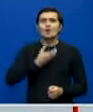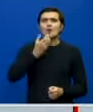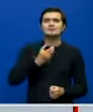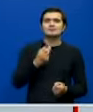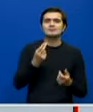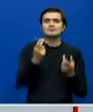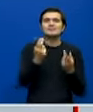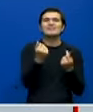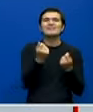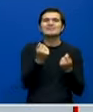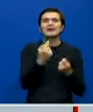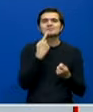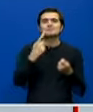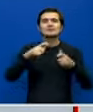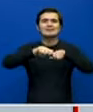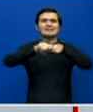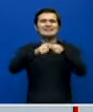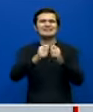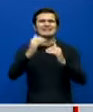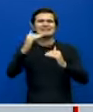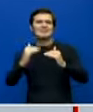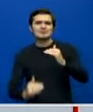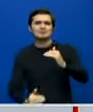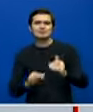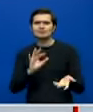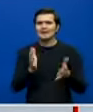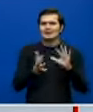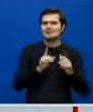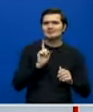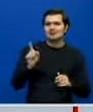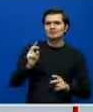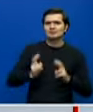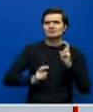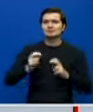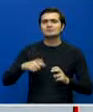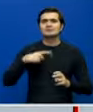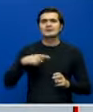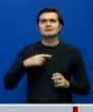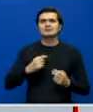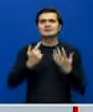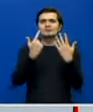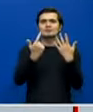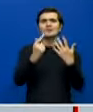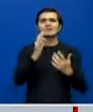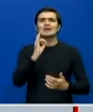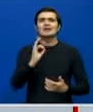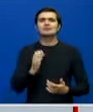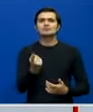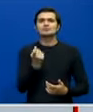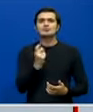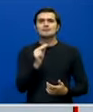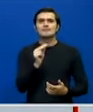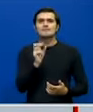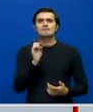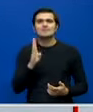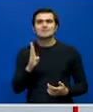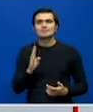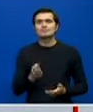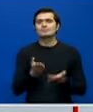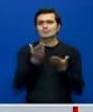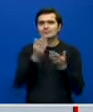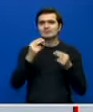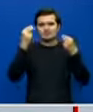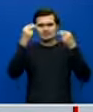fiscal spune că deficitul estimat de această instituție este de 7% din PIB, în timp ce